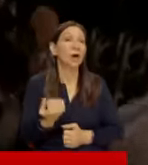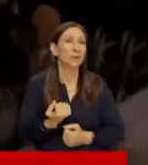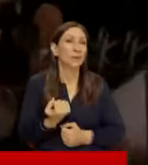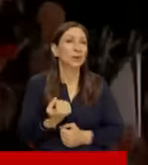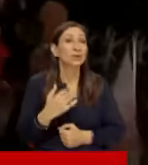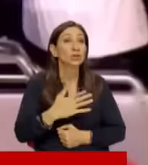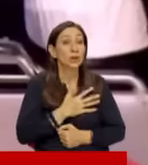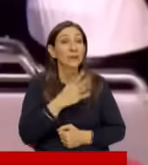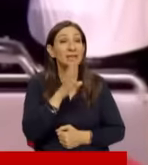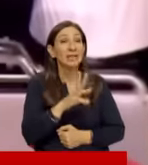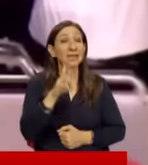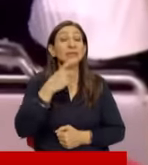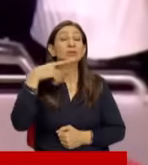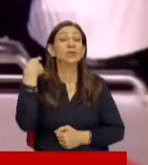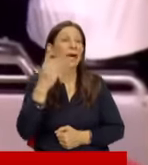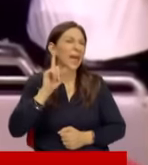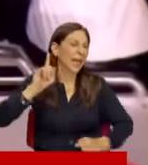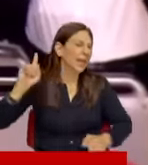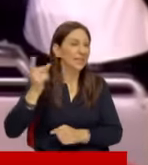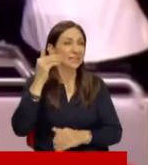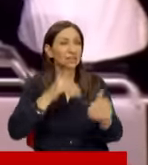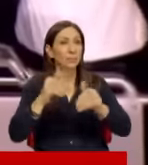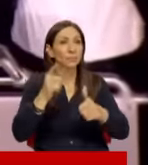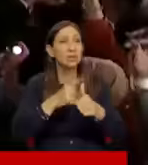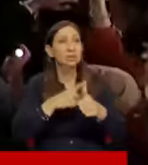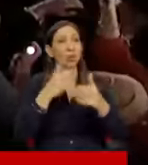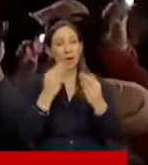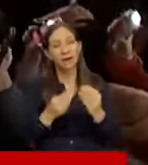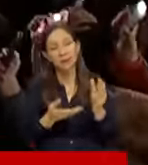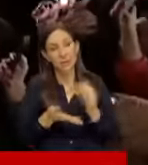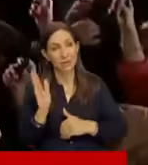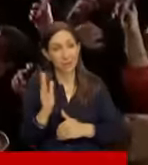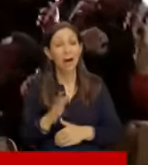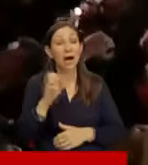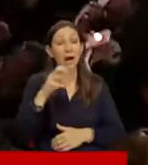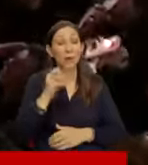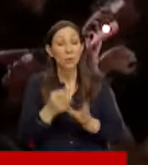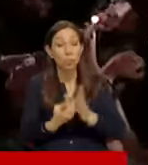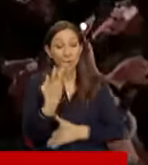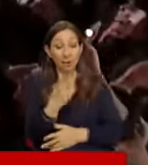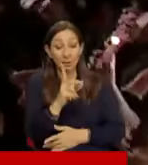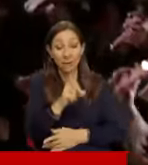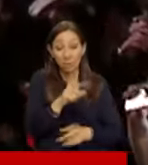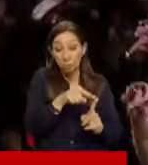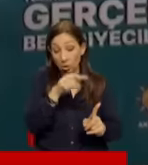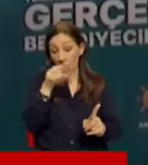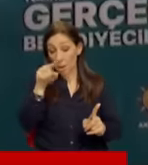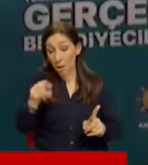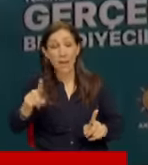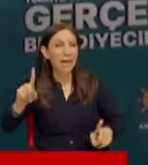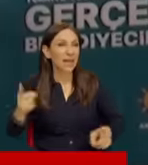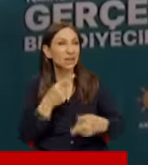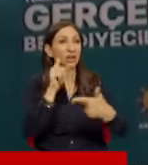aldı. CHP 47 yıl sonra ilk kez seçimden birinci parti olarak çıktı. AK Parti kuruldu 2001'den bu yana ilk